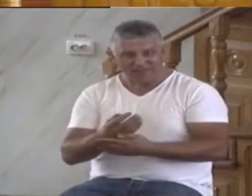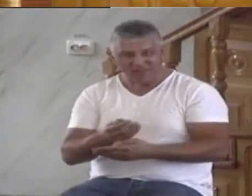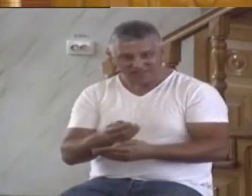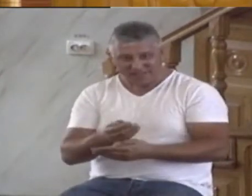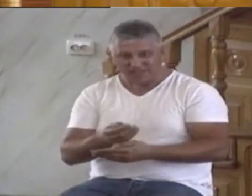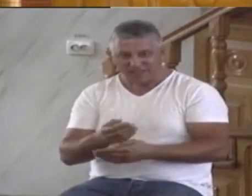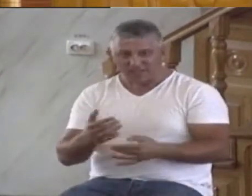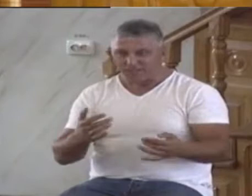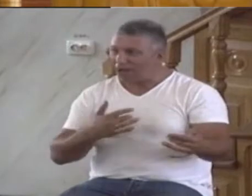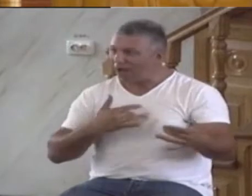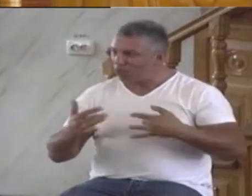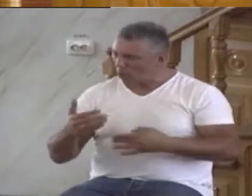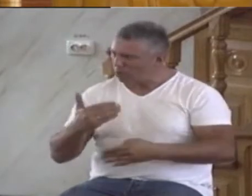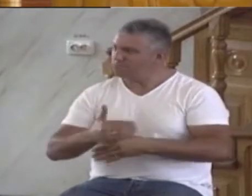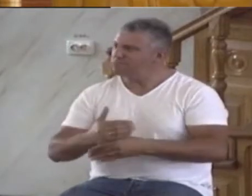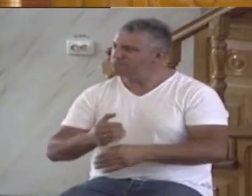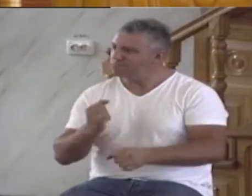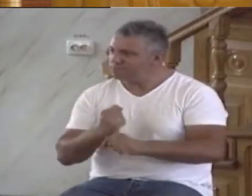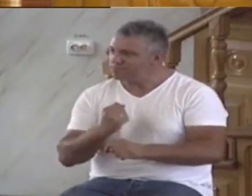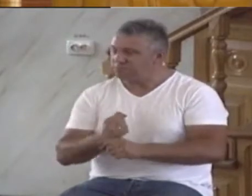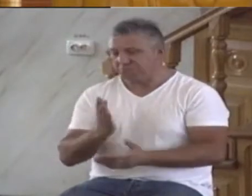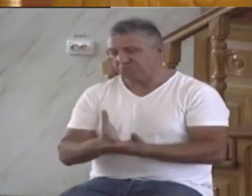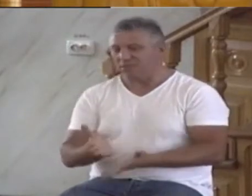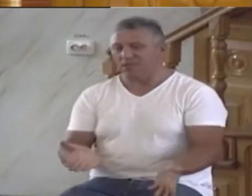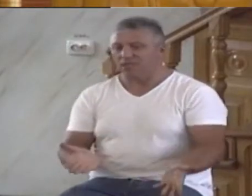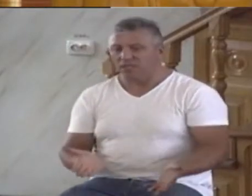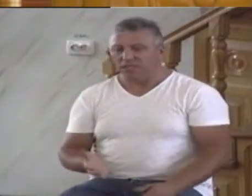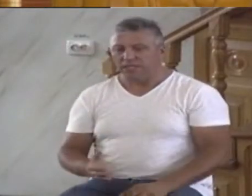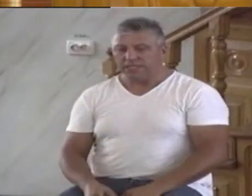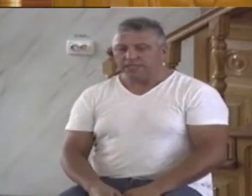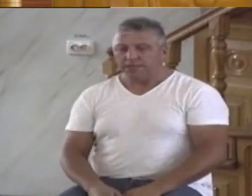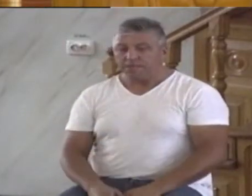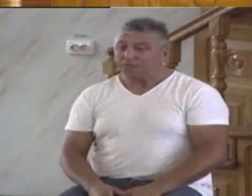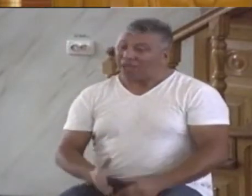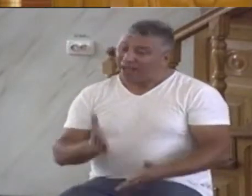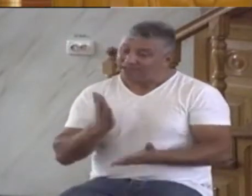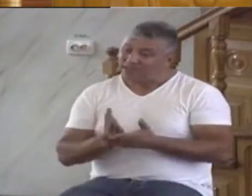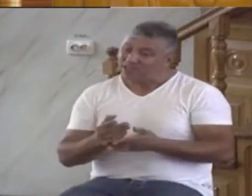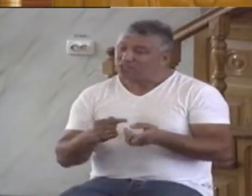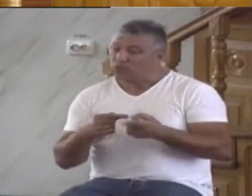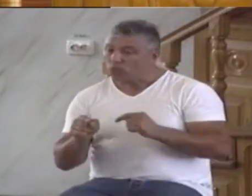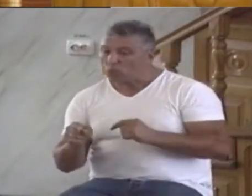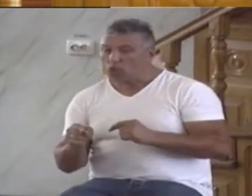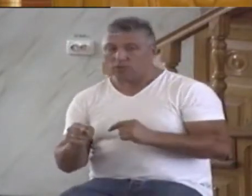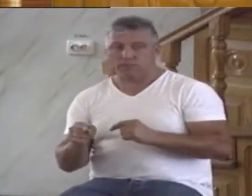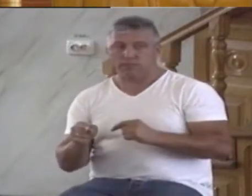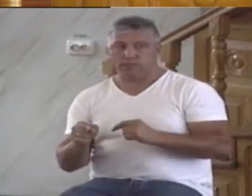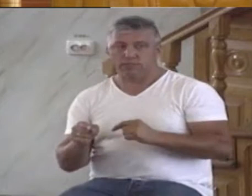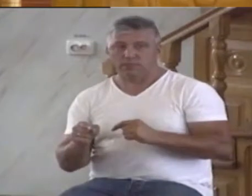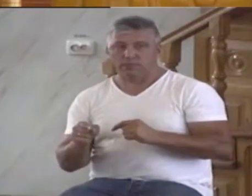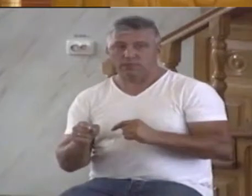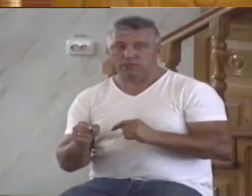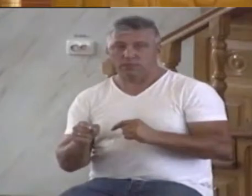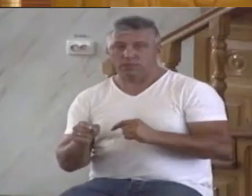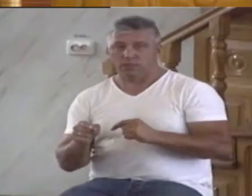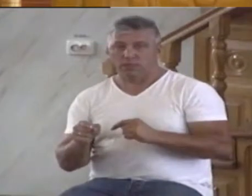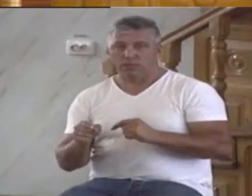Или наоборот, делают все возможное, чтобы никто и никогда о них больше не